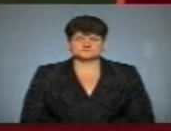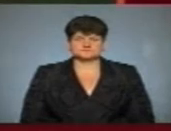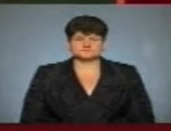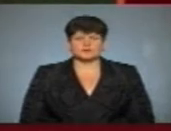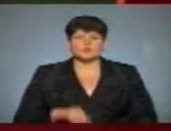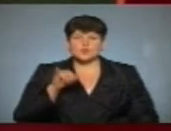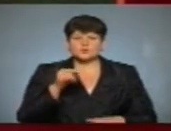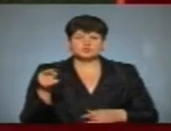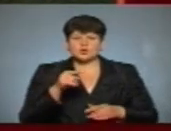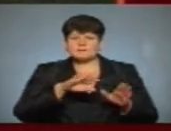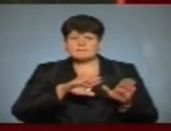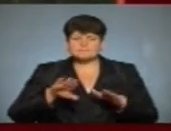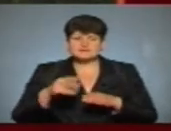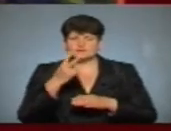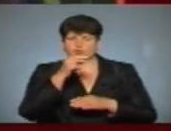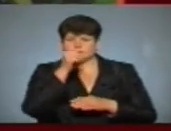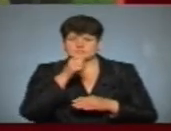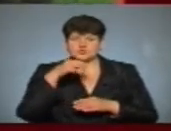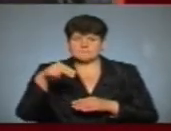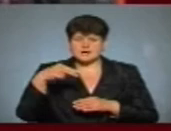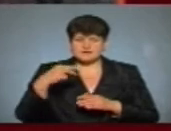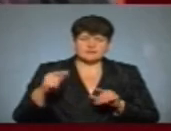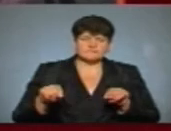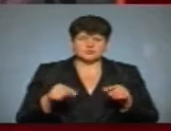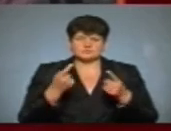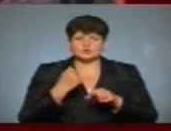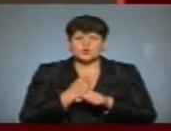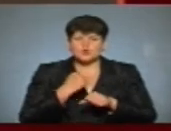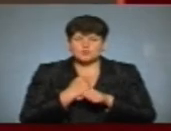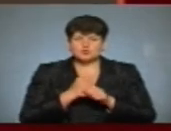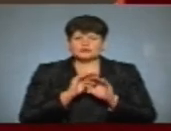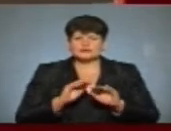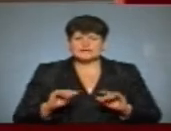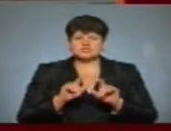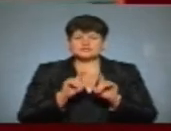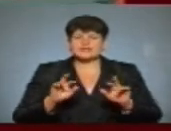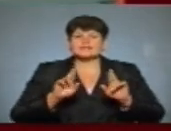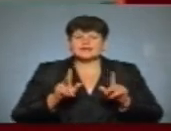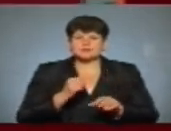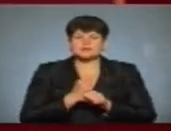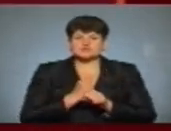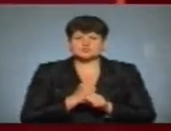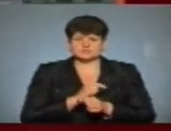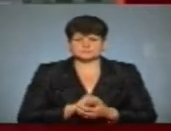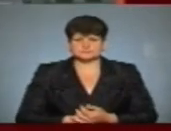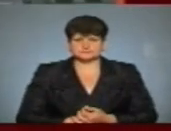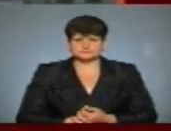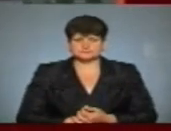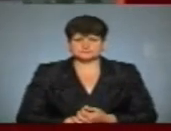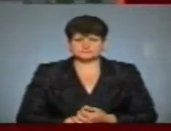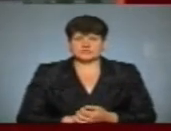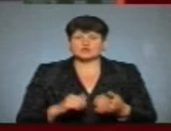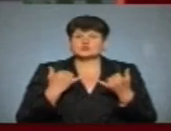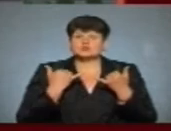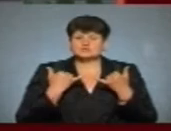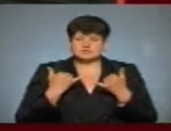У Тернополі після понад двомісячної перерви поновили роботу дитячі садки. Як працюють після карантину? Сьогодні